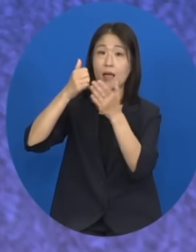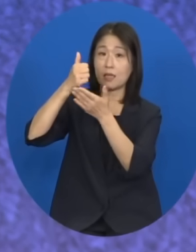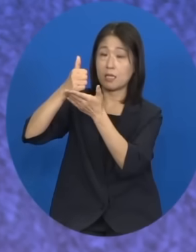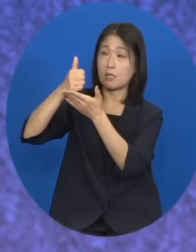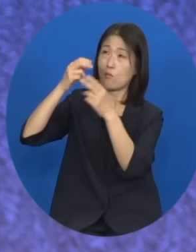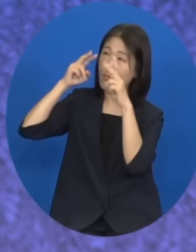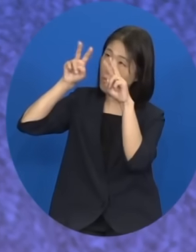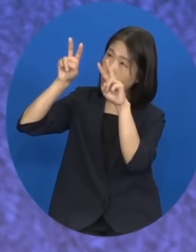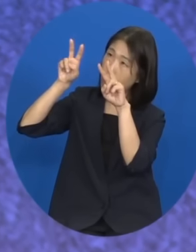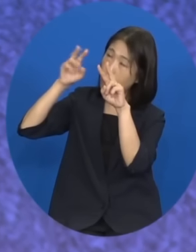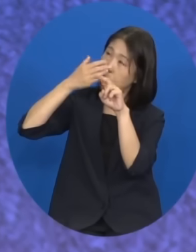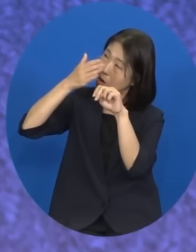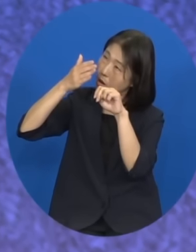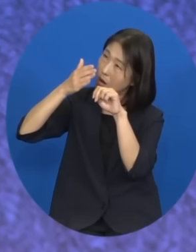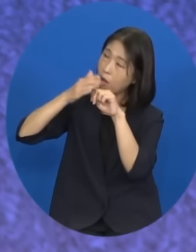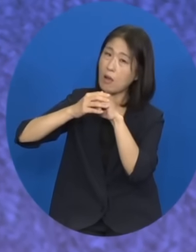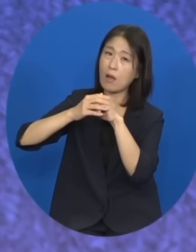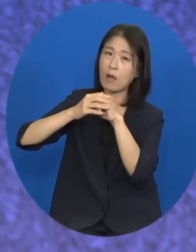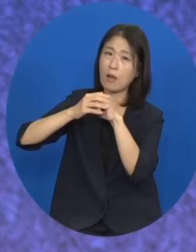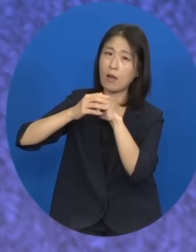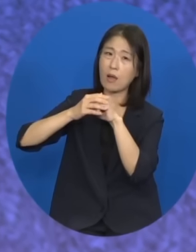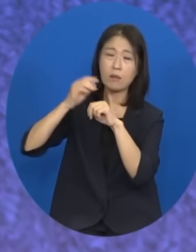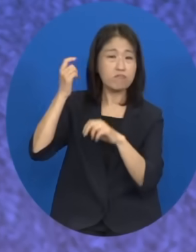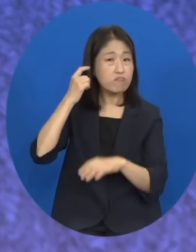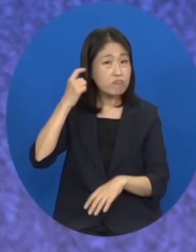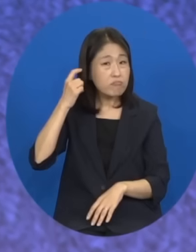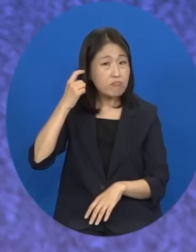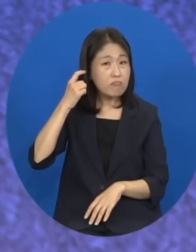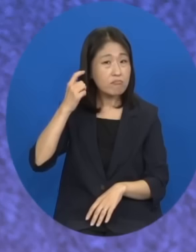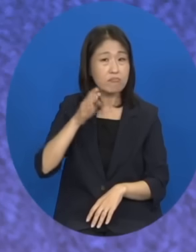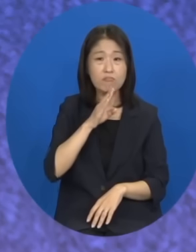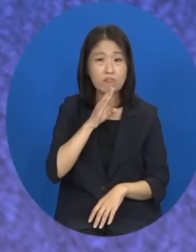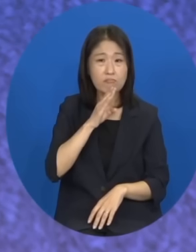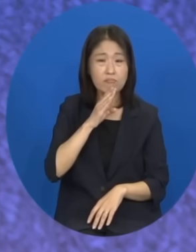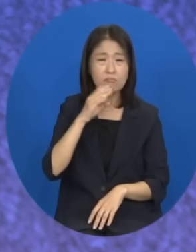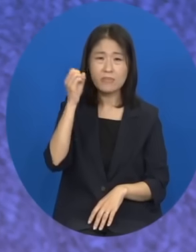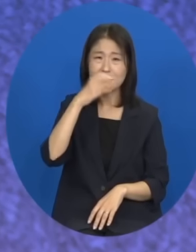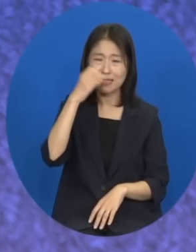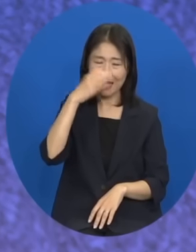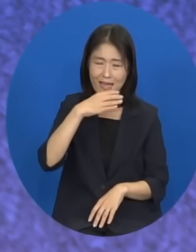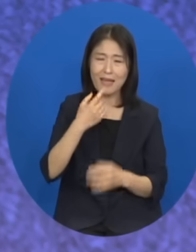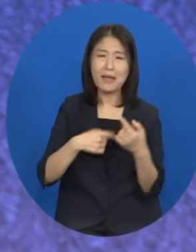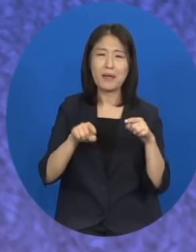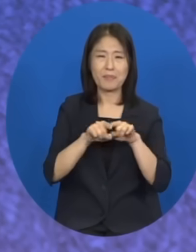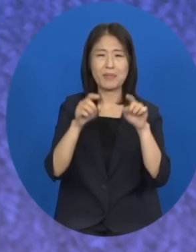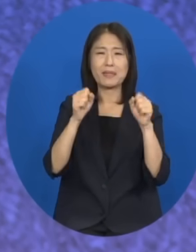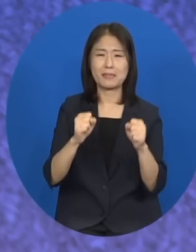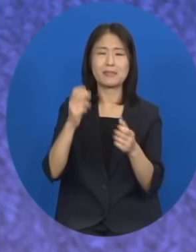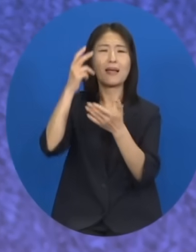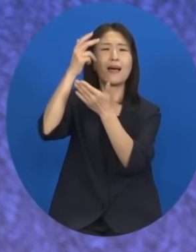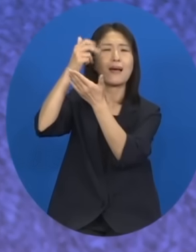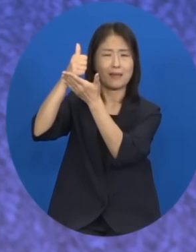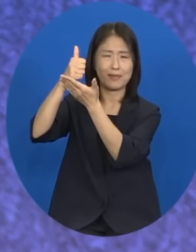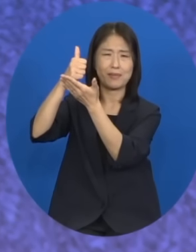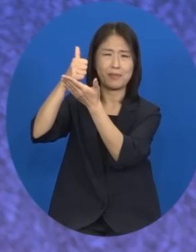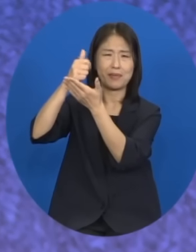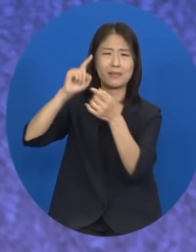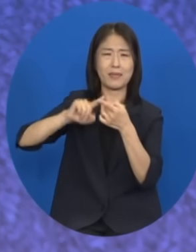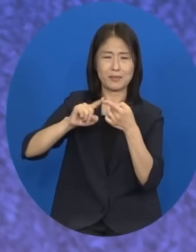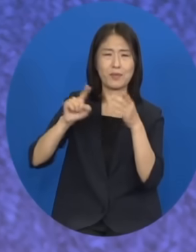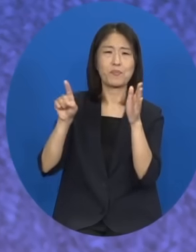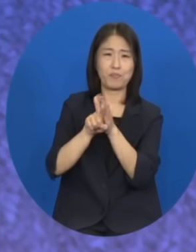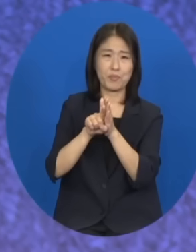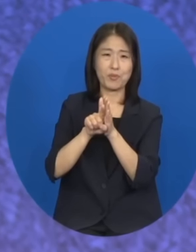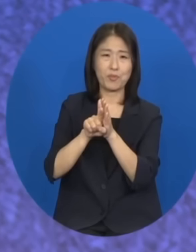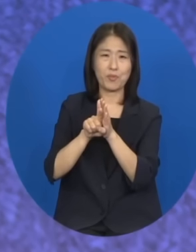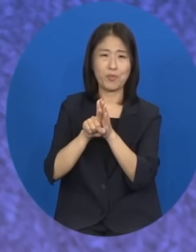보았을까요? 하나님의 음성을 다윗이 들었을까요? 그냥 하나님이 함께 계실 거라고 믿은 거예요. 그래서